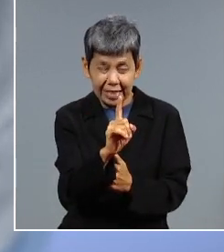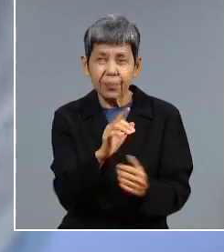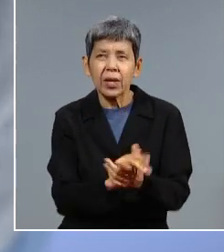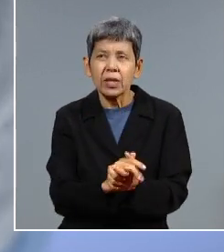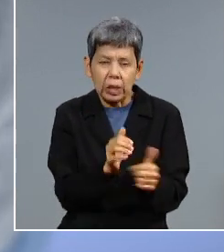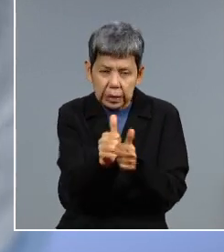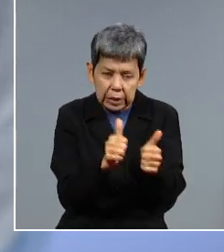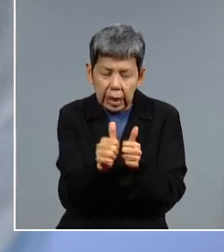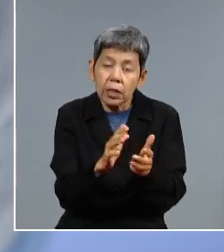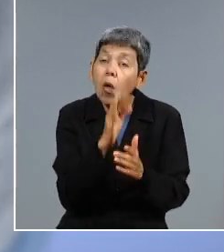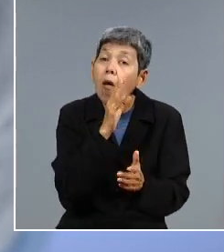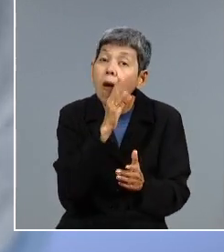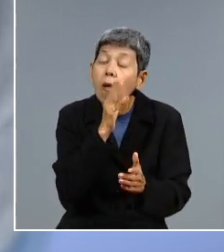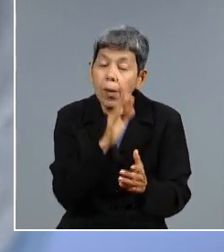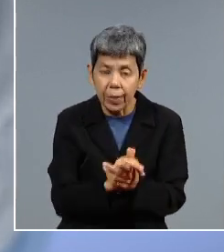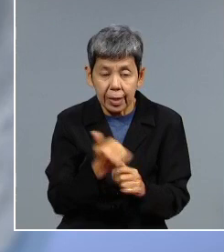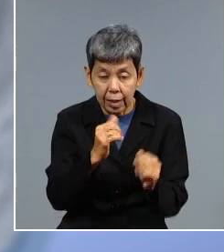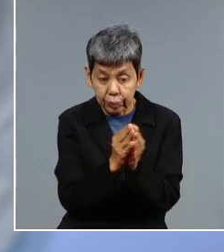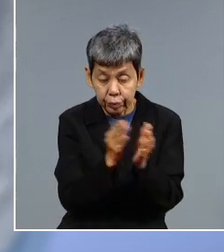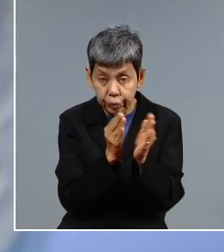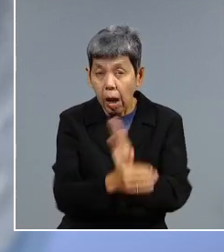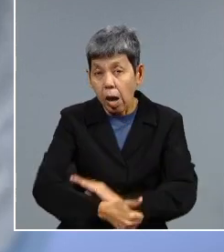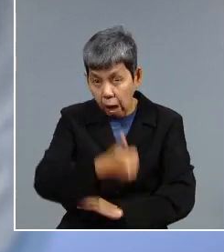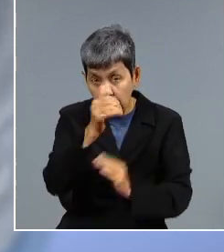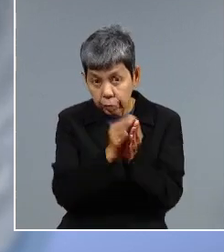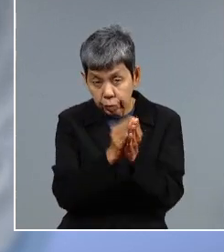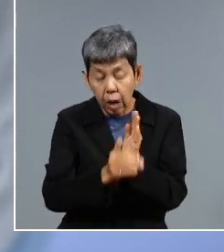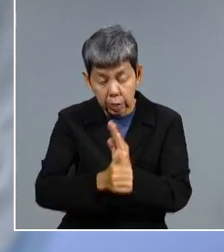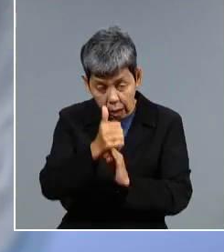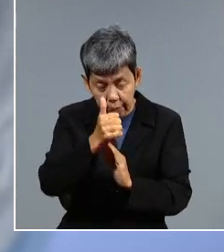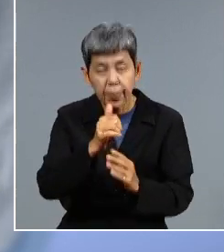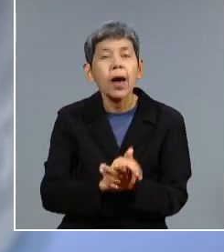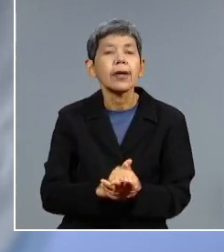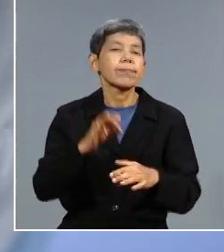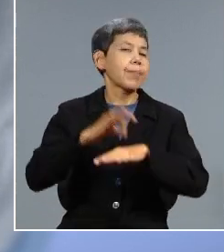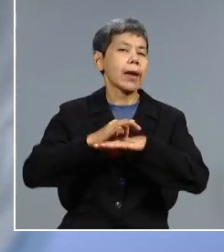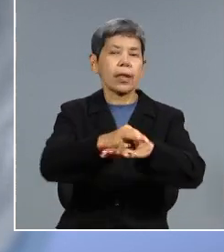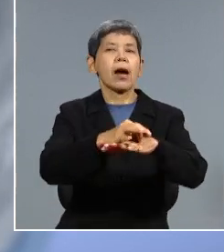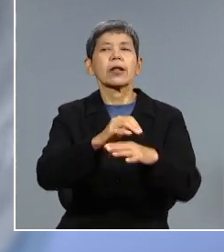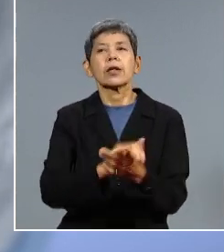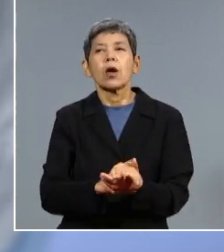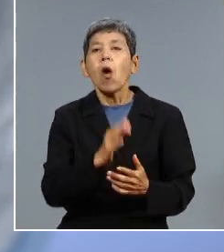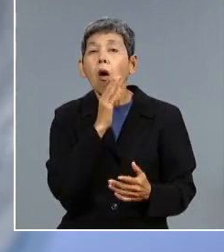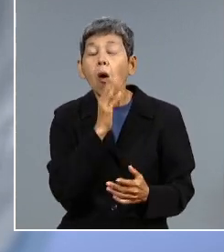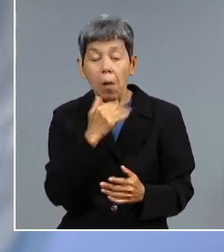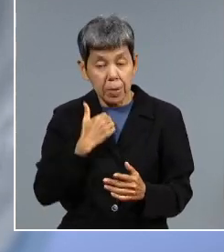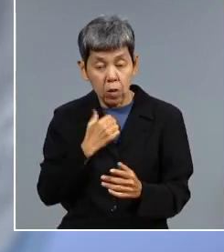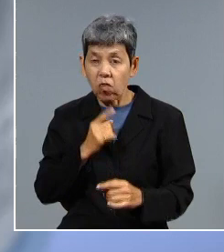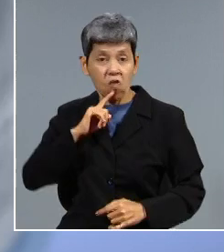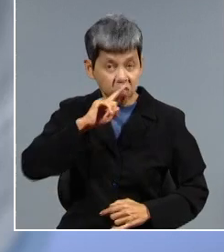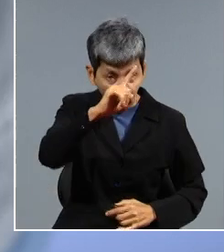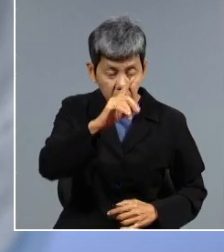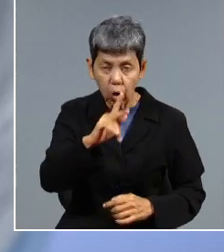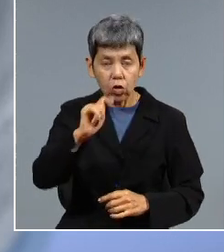คือเหมือนจะต้องแข่งตัวเองก็เกิดว่าได้งานแอนเสียงเกินกับที่เขากำหนดก็ได้ตำแหน่งไปค่ะแต่ถ้าเกิดเรามีคนไปร้อง